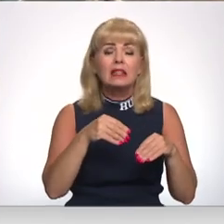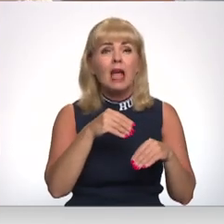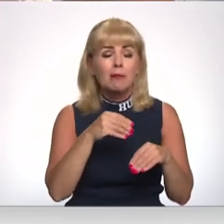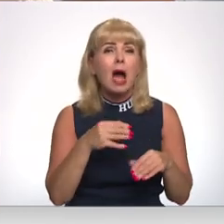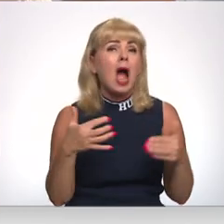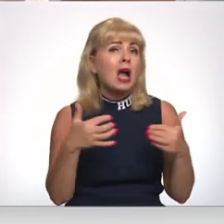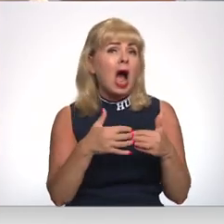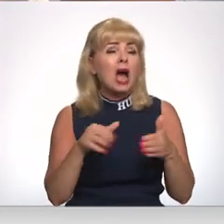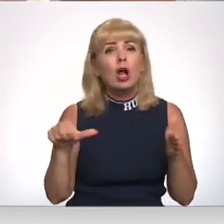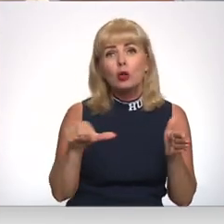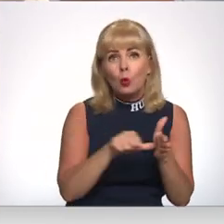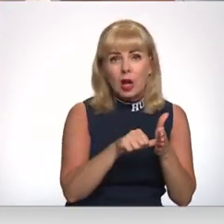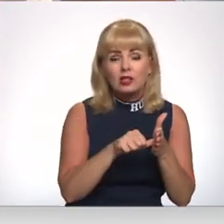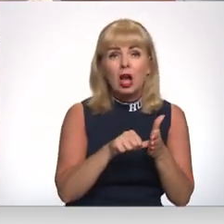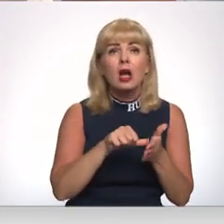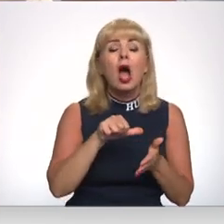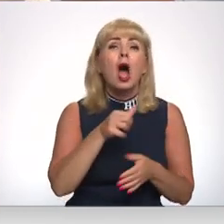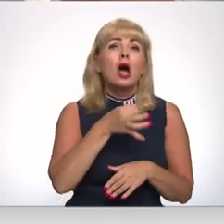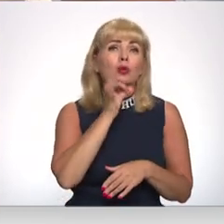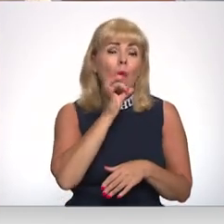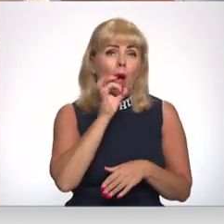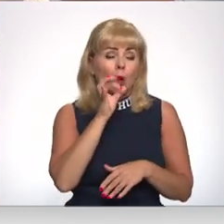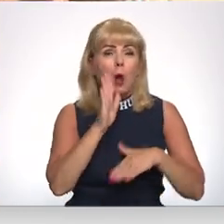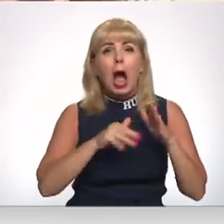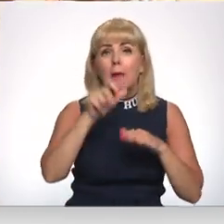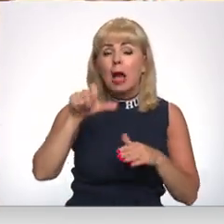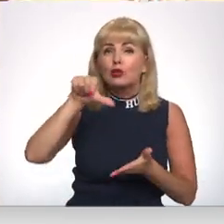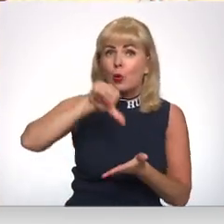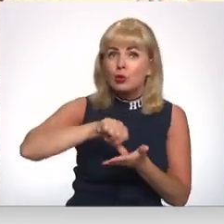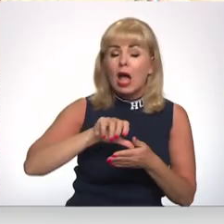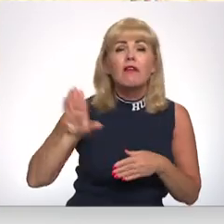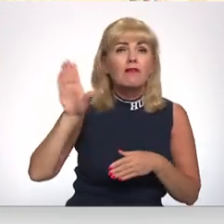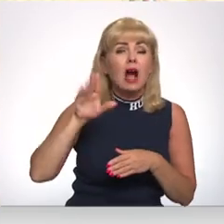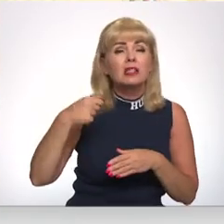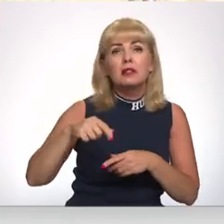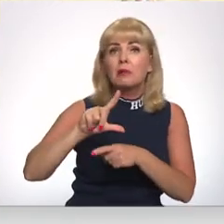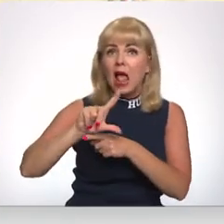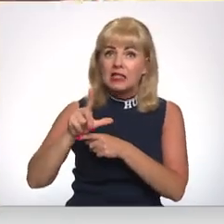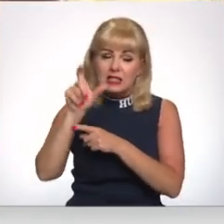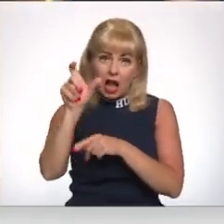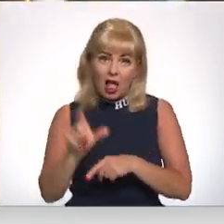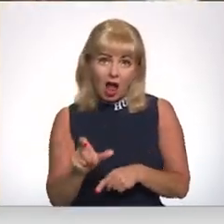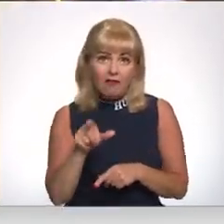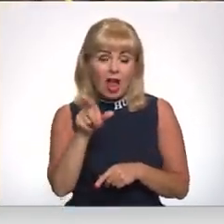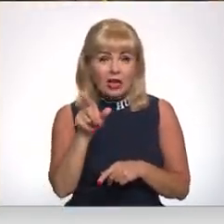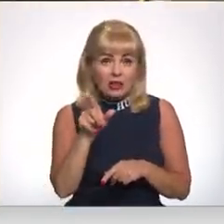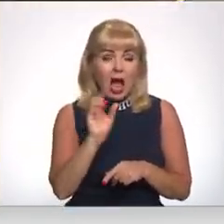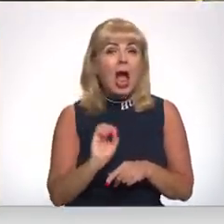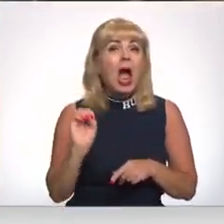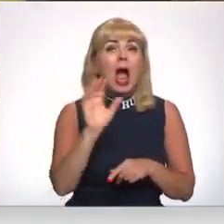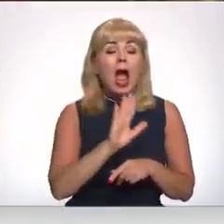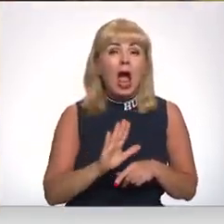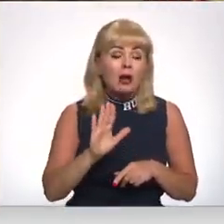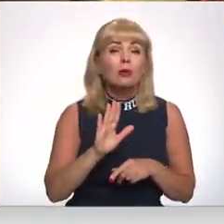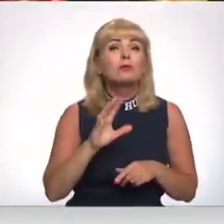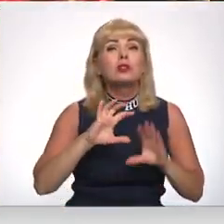Ukrainā savās runās novilka vairākas amatpersonas. Valsts prezidents Egils Levits norādīja, ka rietumu pasauli beidzot sāk